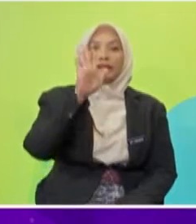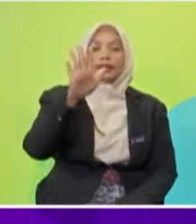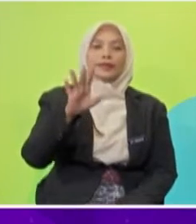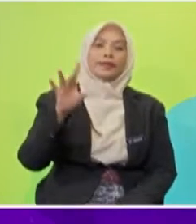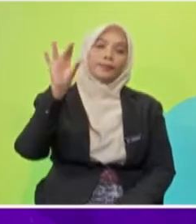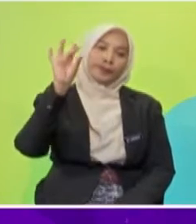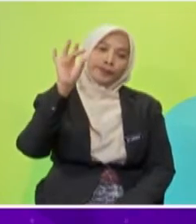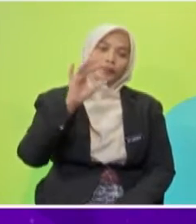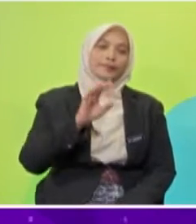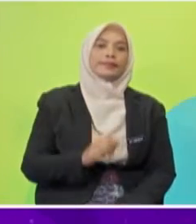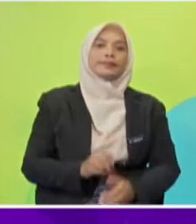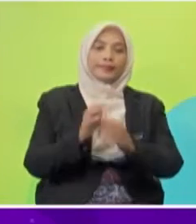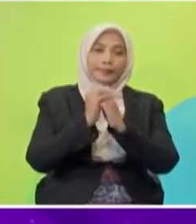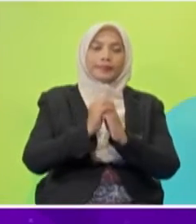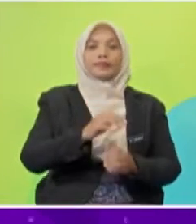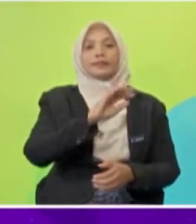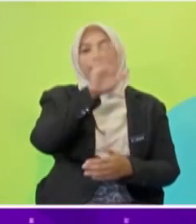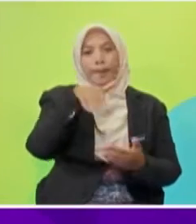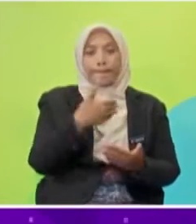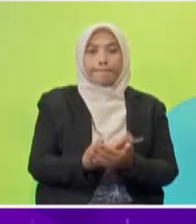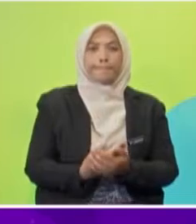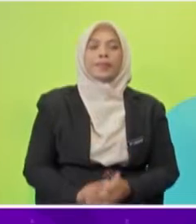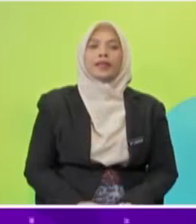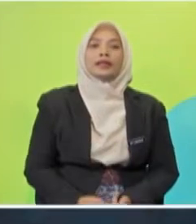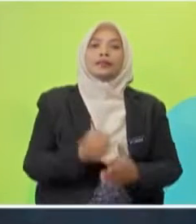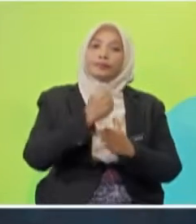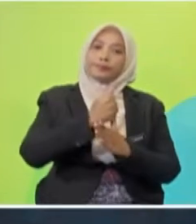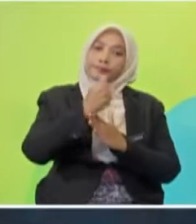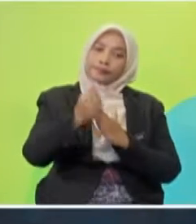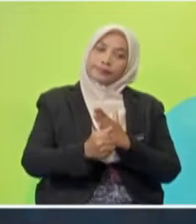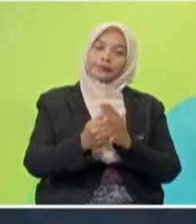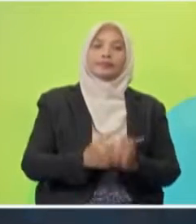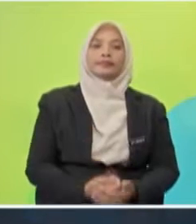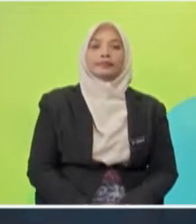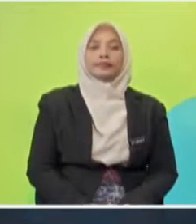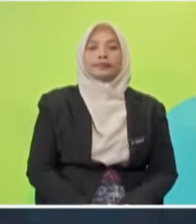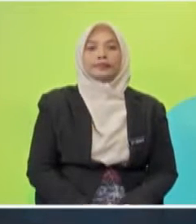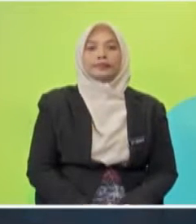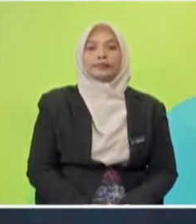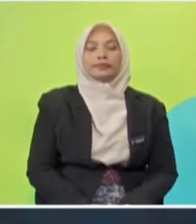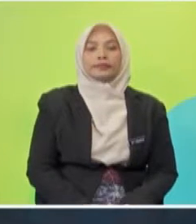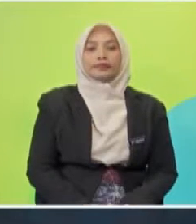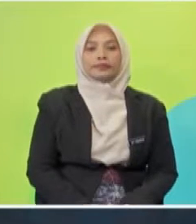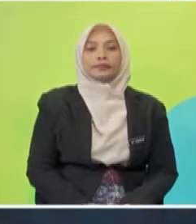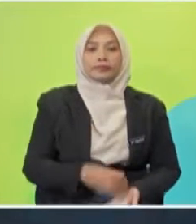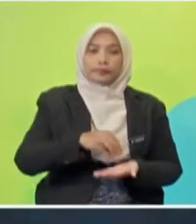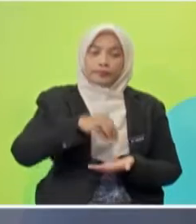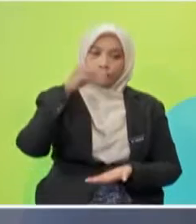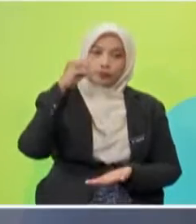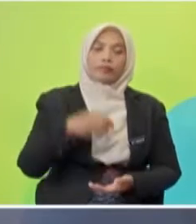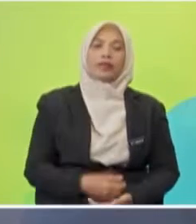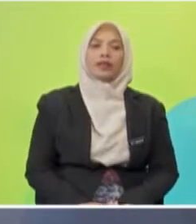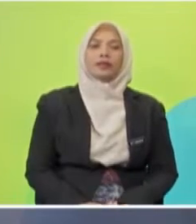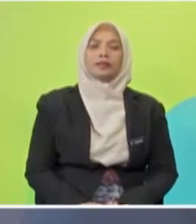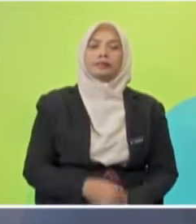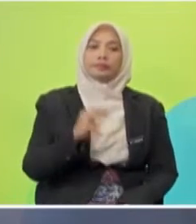Tahniah semua. Okey, Cikgu. Sebelum kita mengakhiri rancangan kita pada hari ini, mungkin Cikgu boleh kongsikan bagaimana murid-murid di rumah boleh membuat